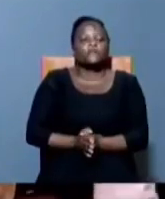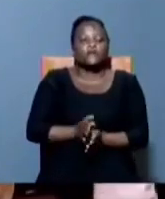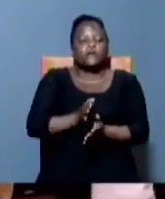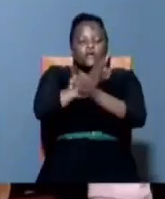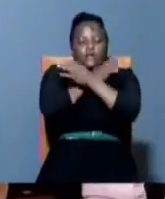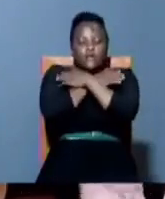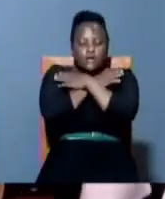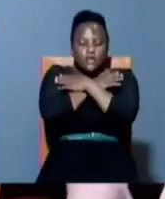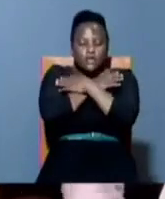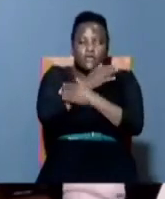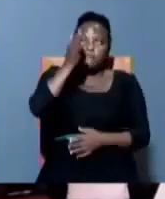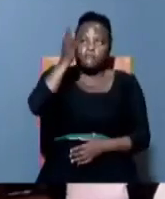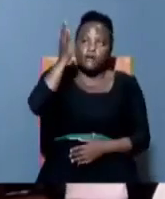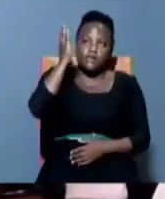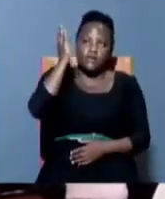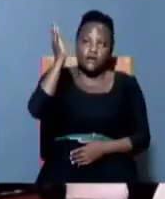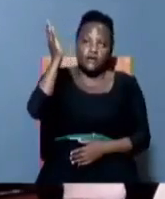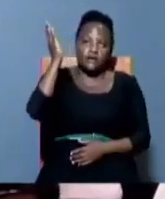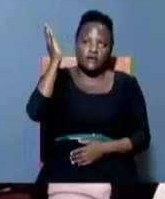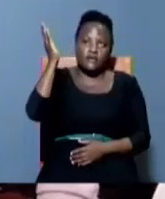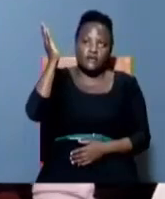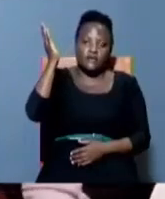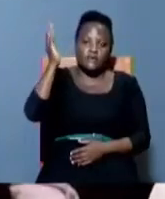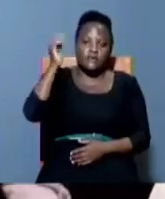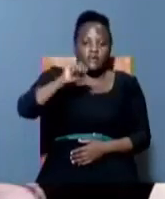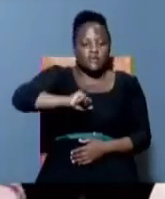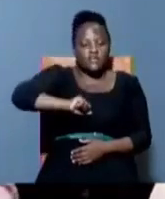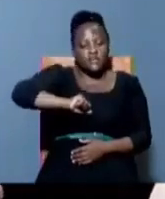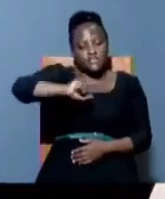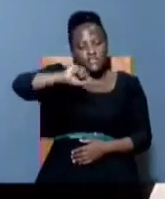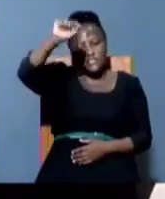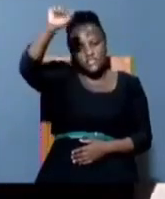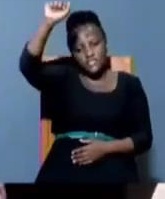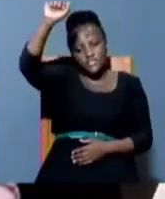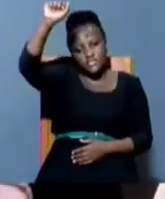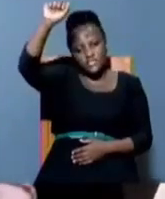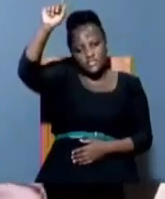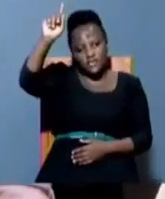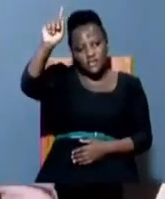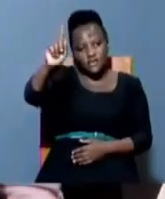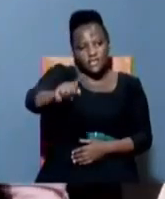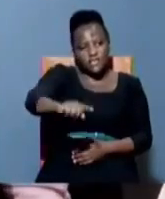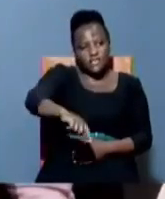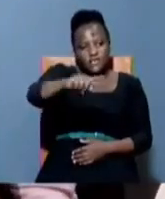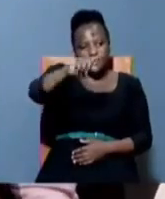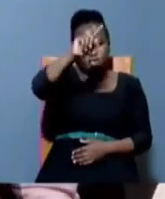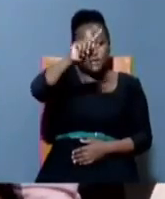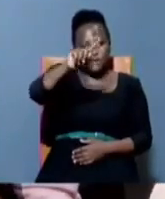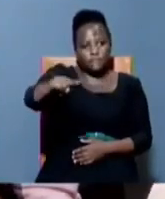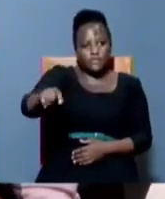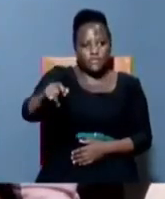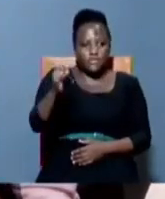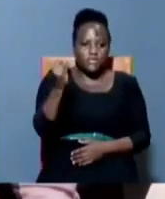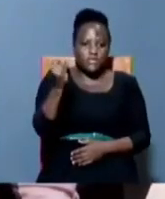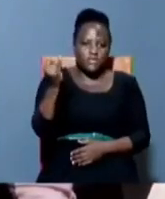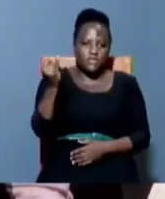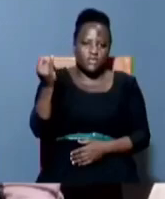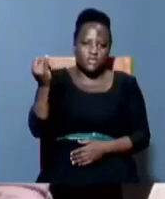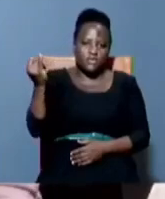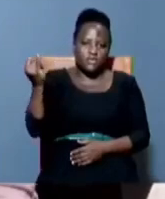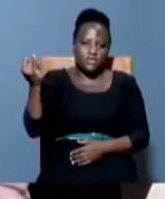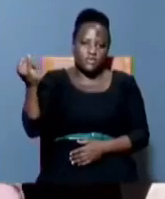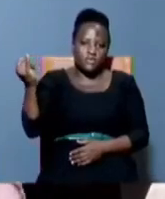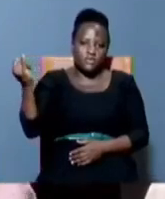Neema yake yashinda dhambi. Yashinda dhambi. Bwana wabariki, Bwana